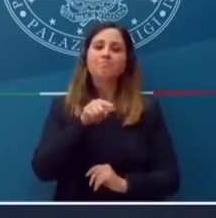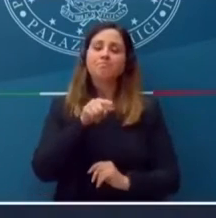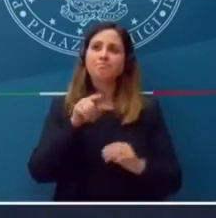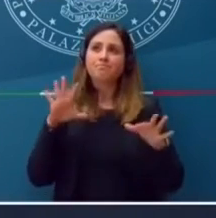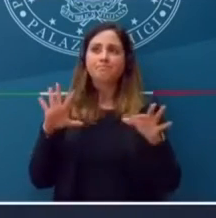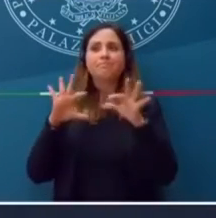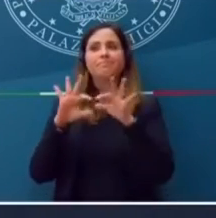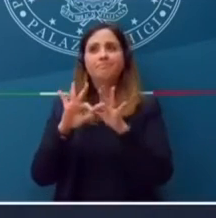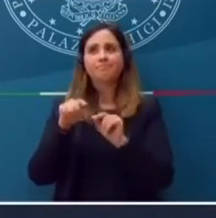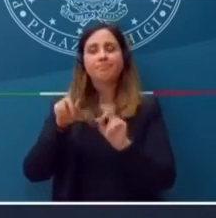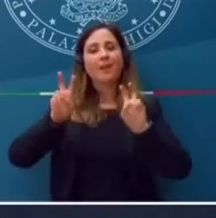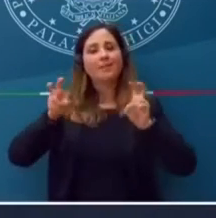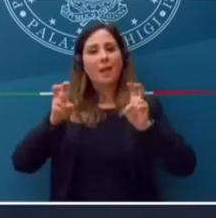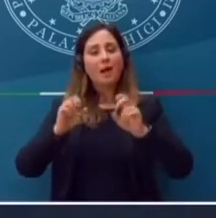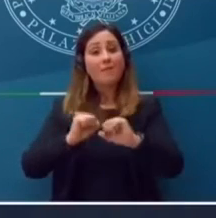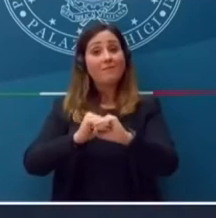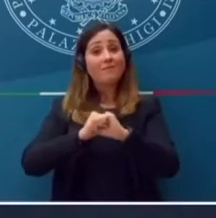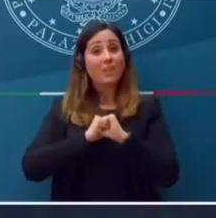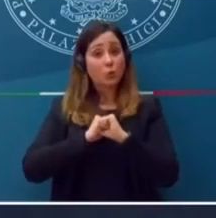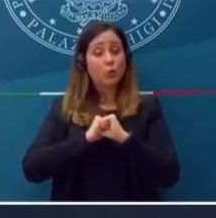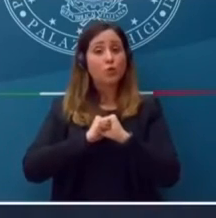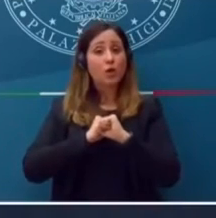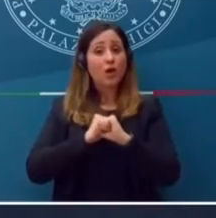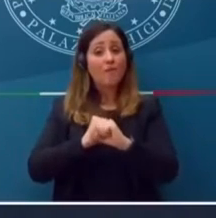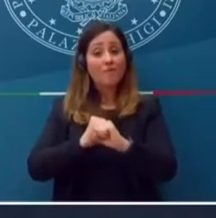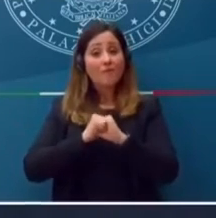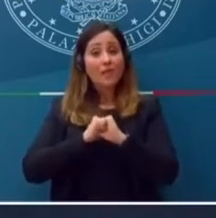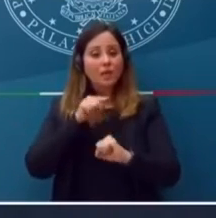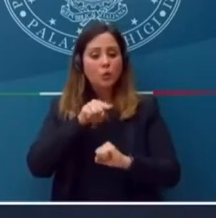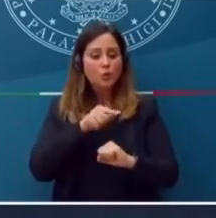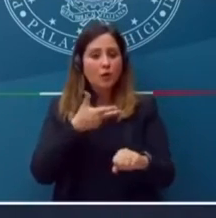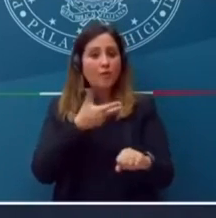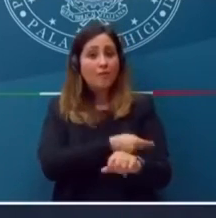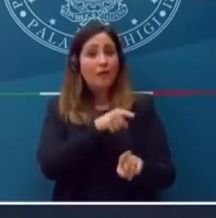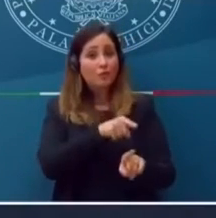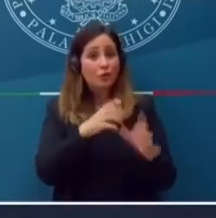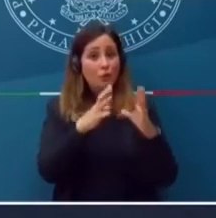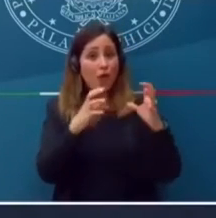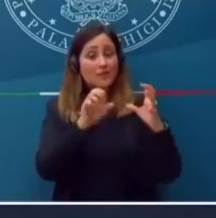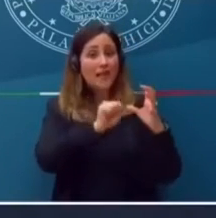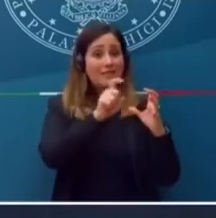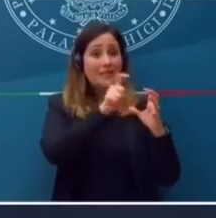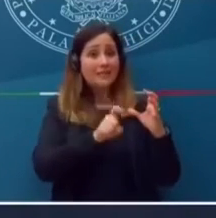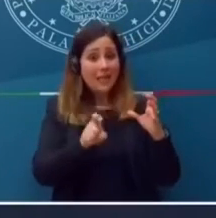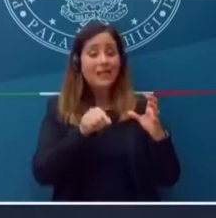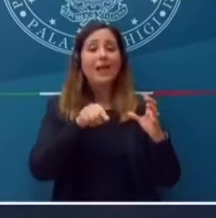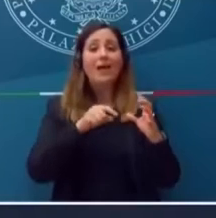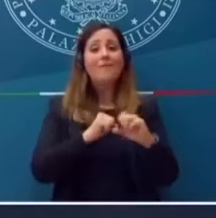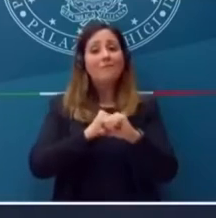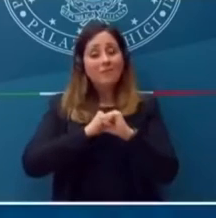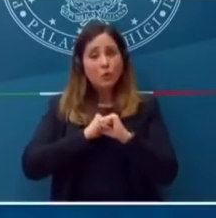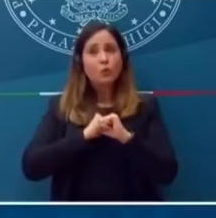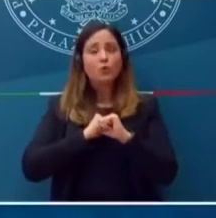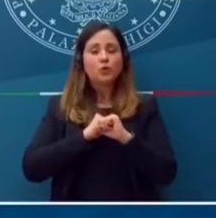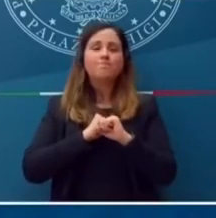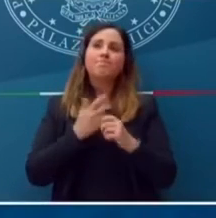tema della fiducia rispetto a quello che è il vaccino di AstraZeneca, credo che vada ribadito una